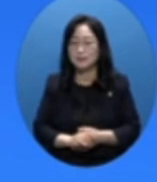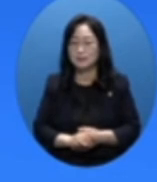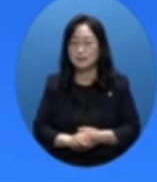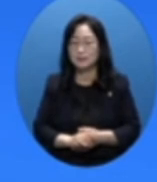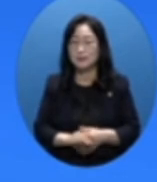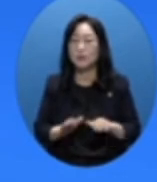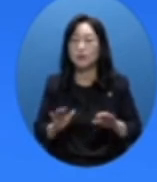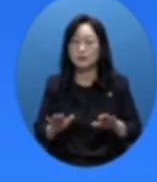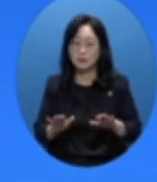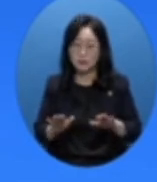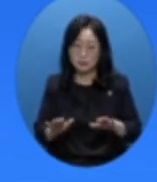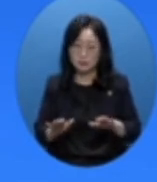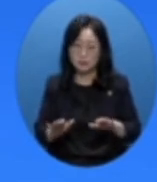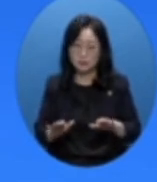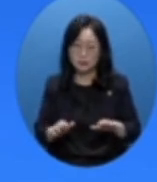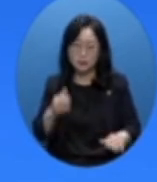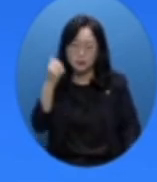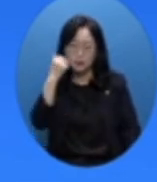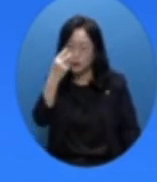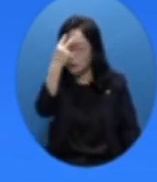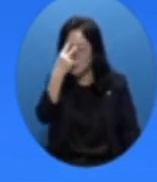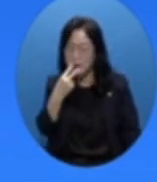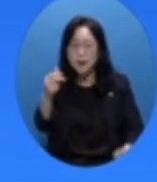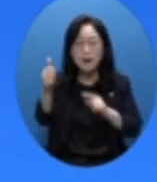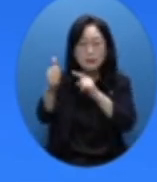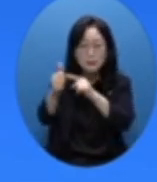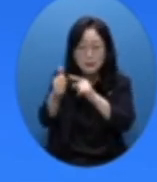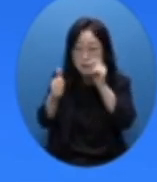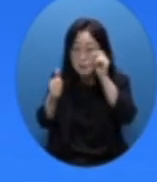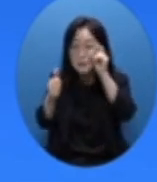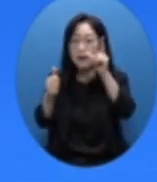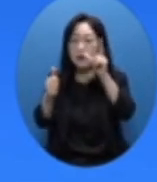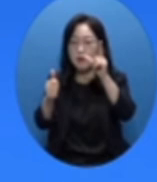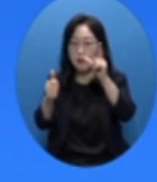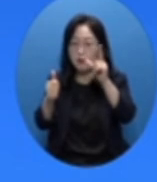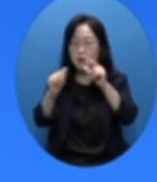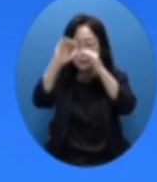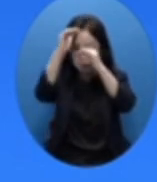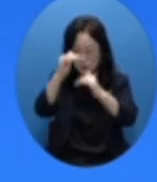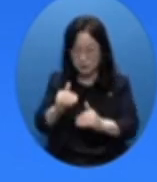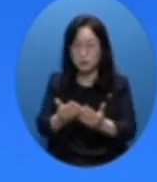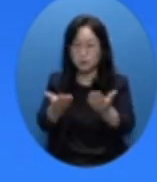오늘 맥이 민우를 뜬 얘기가 나오는데 우리가